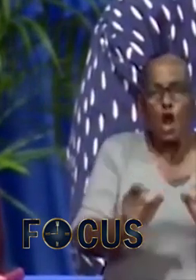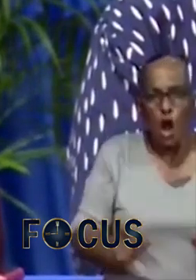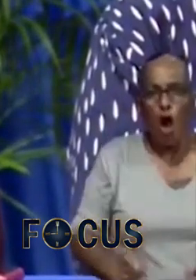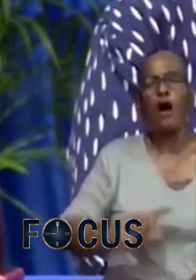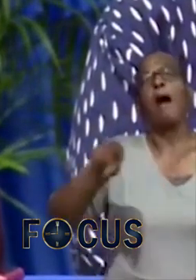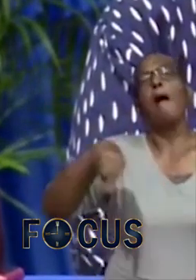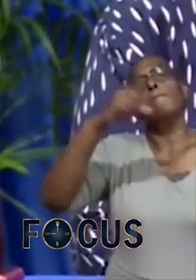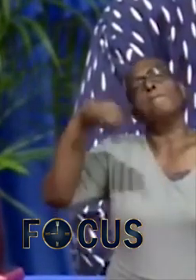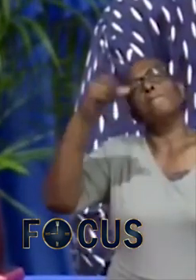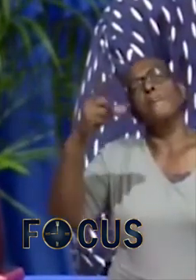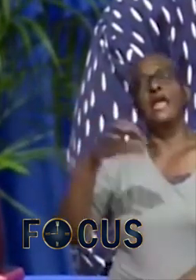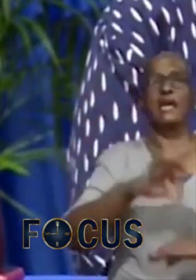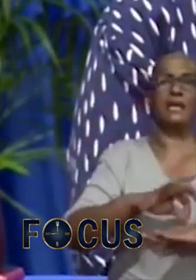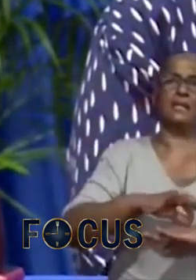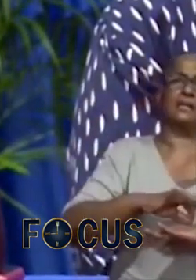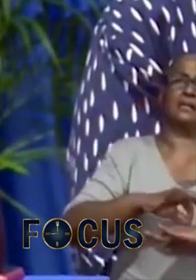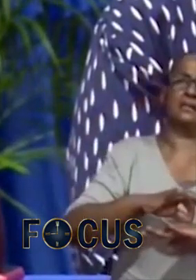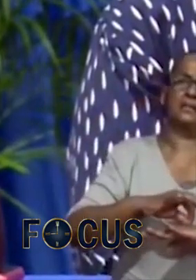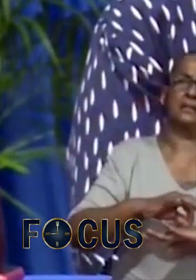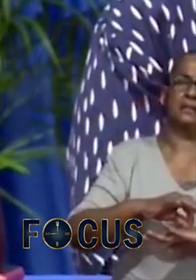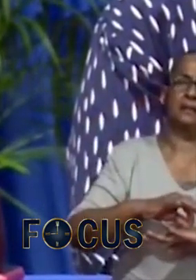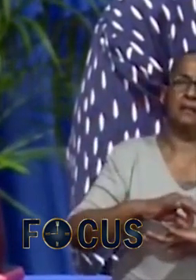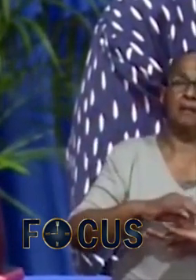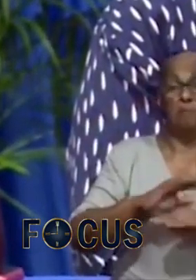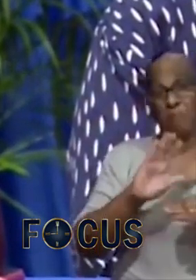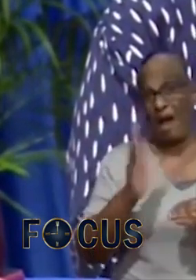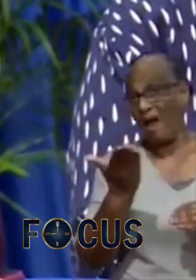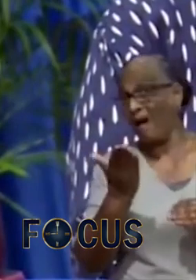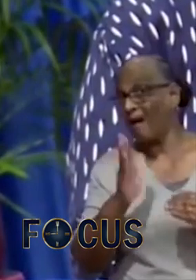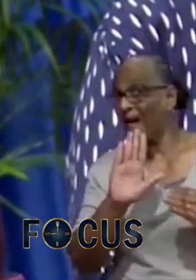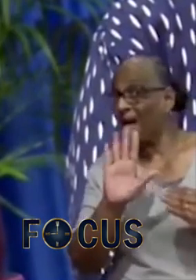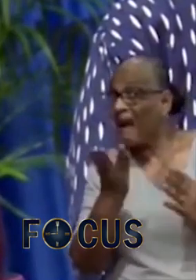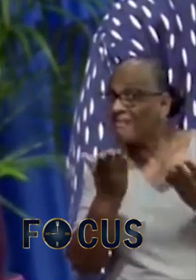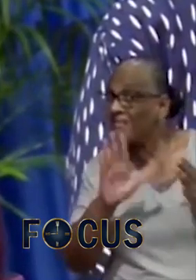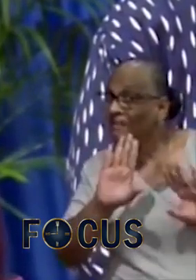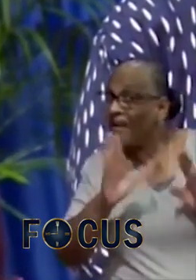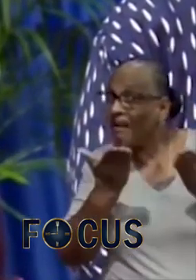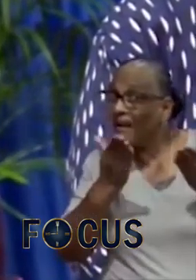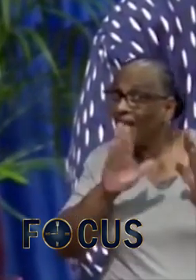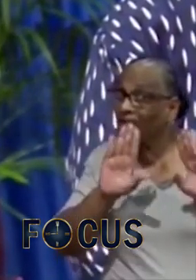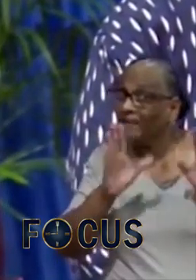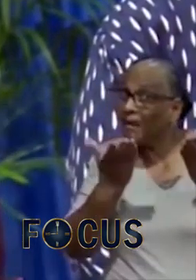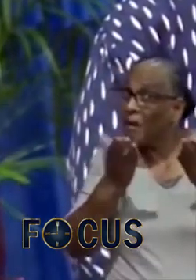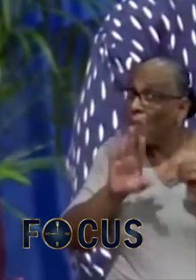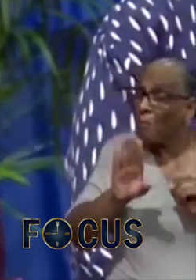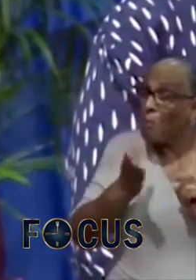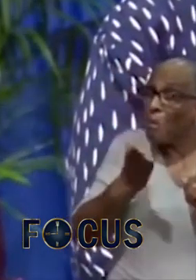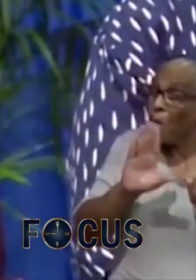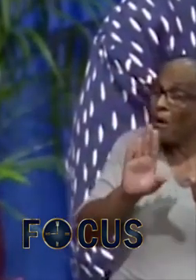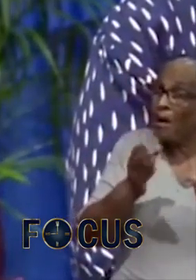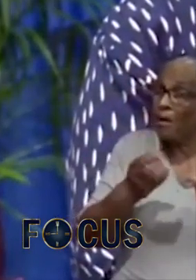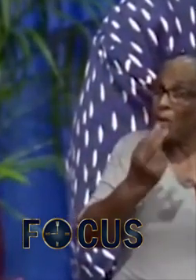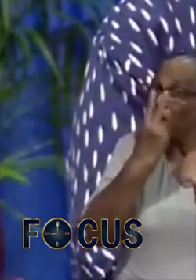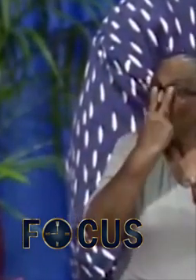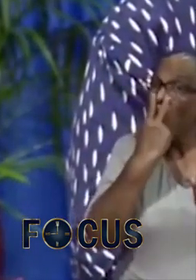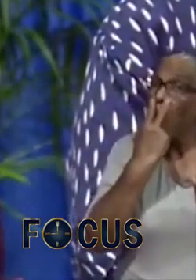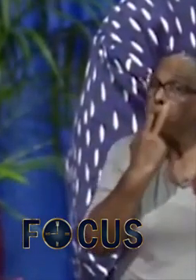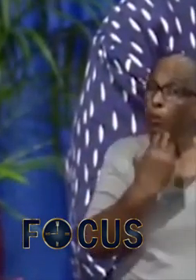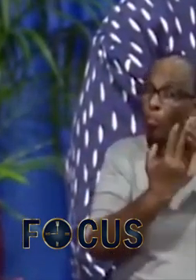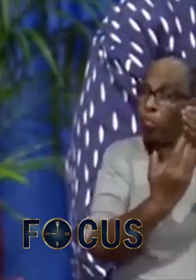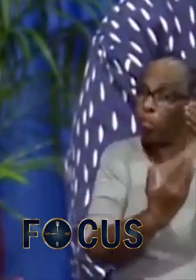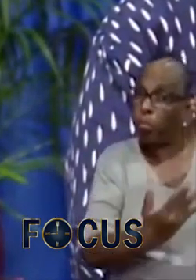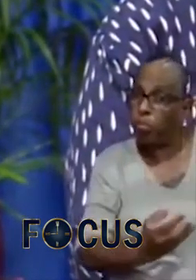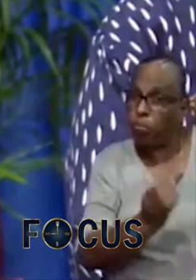long gerelateerd. Er zal sowieso ook wel een correlatie zijn, dus een verminding met mogelijke